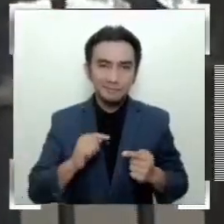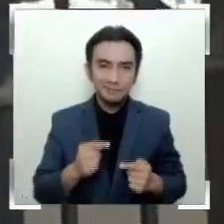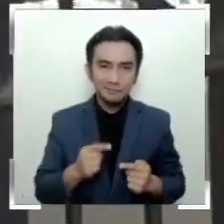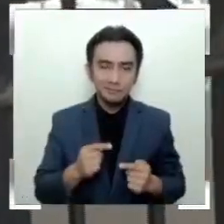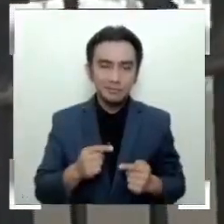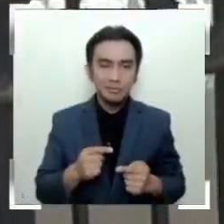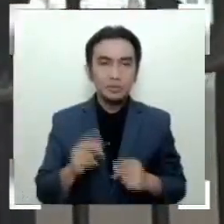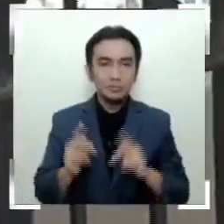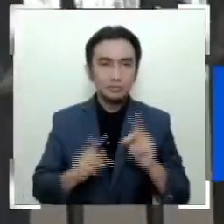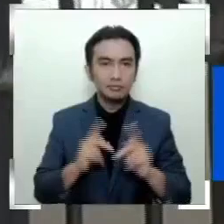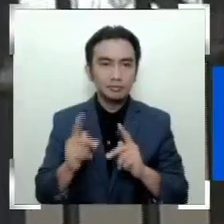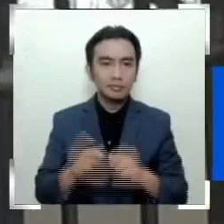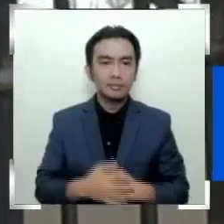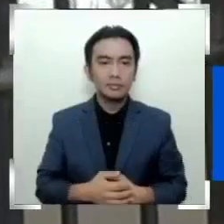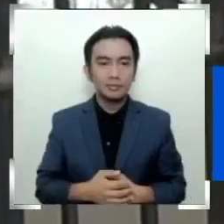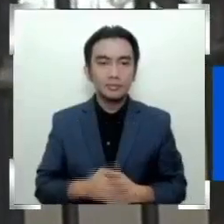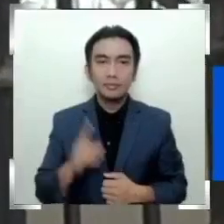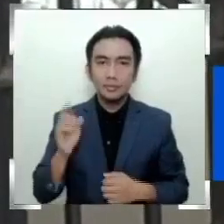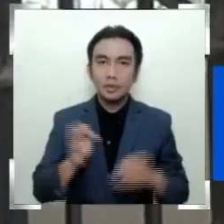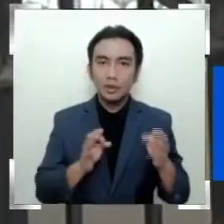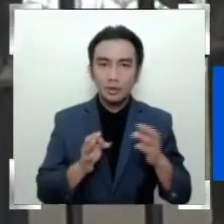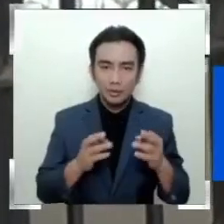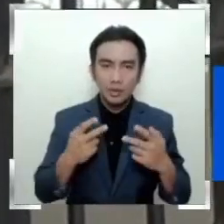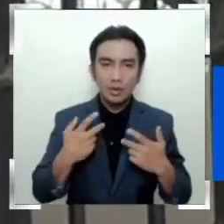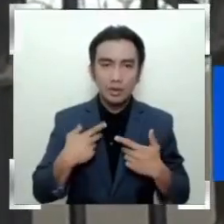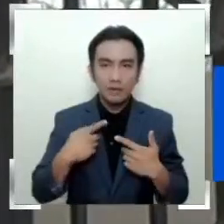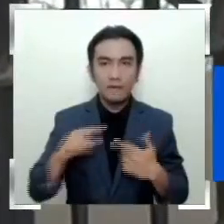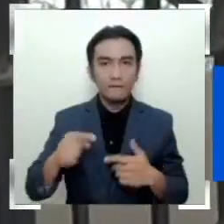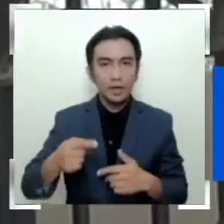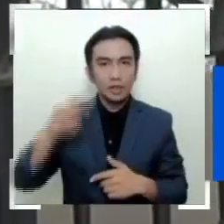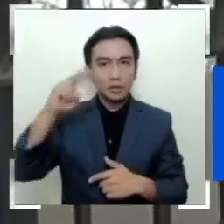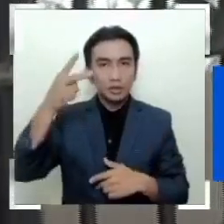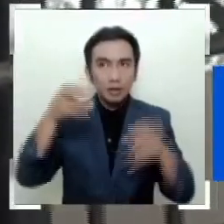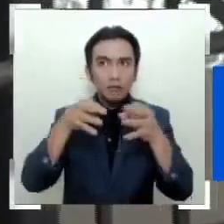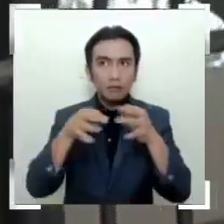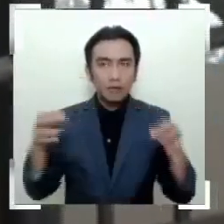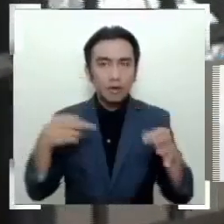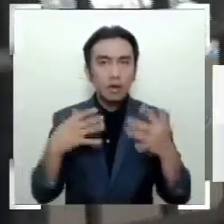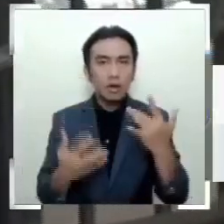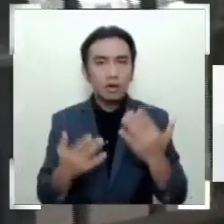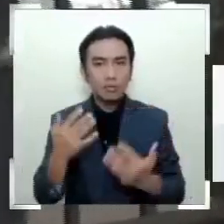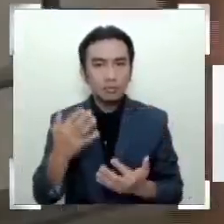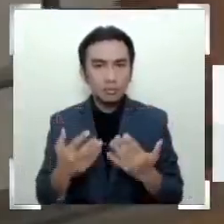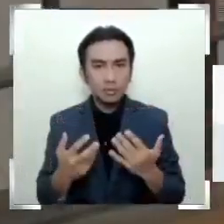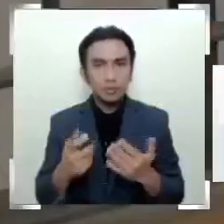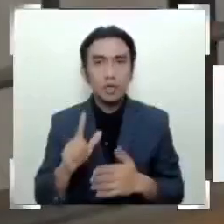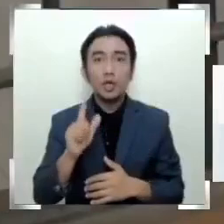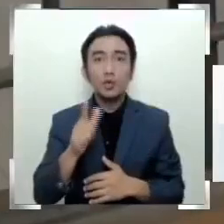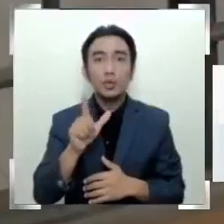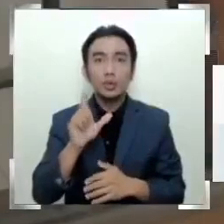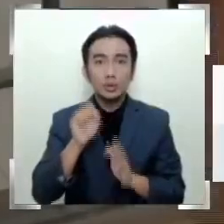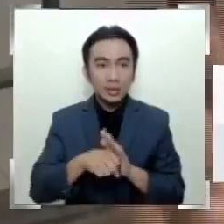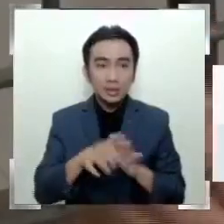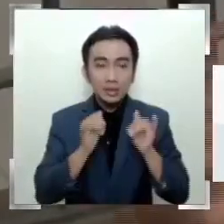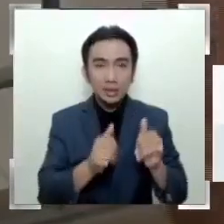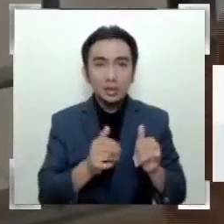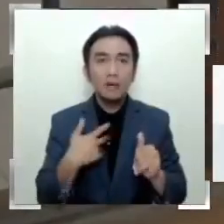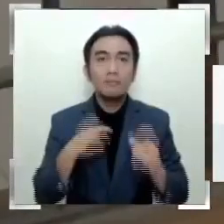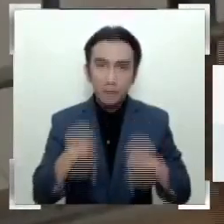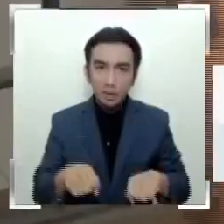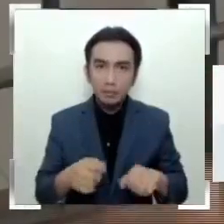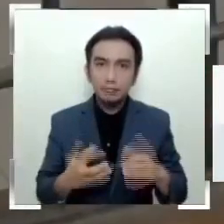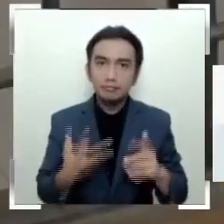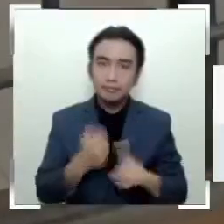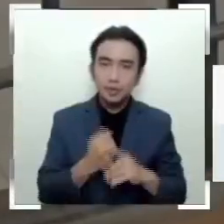lahat. First and second floor. Pag tumagal ka pa ng 20 seconds, pati ikaw sunog na. Ginanong ko yung kamay ko,